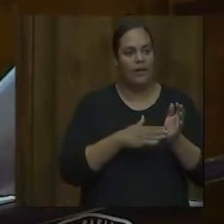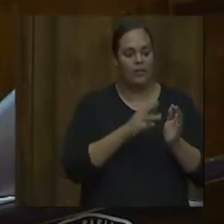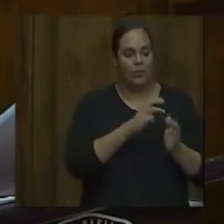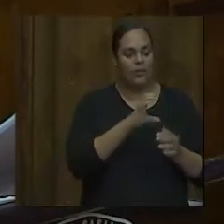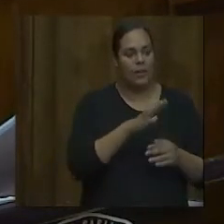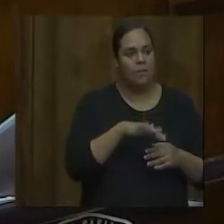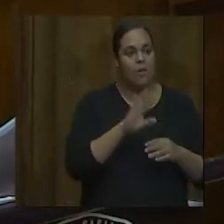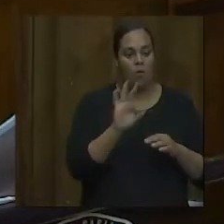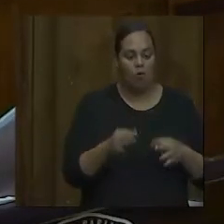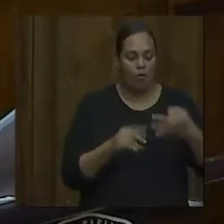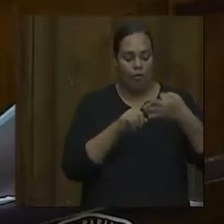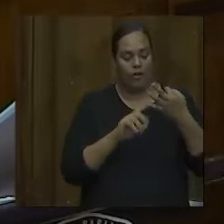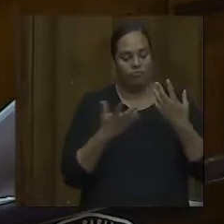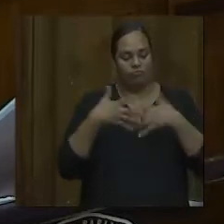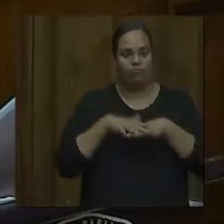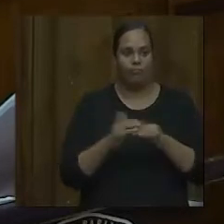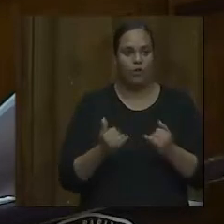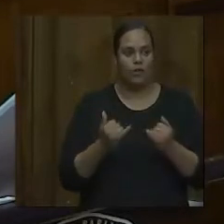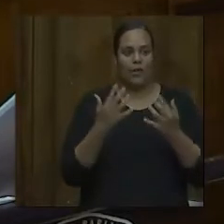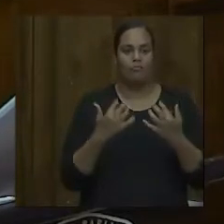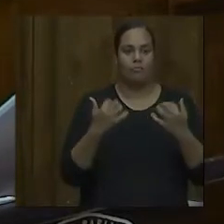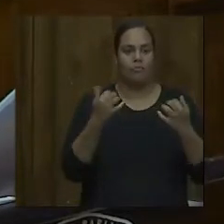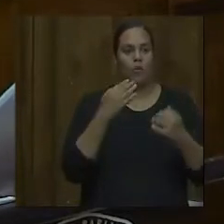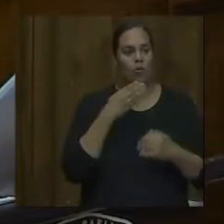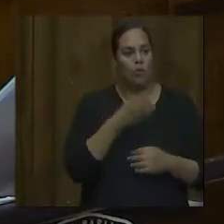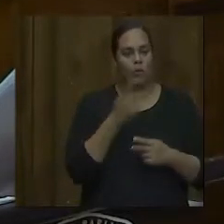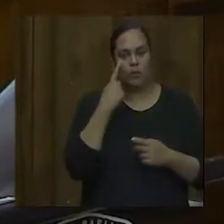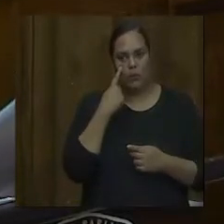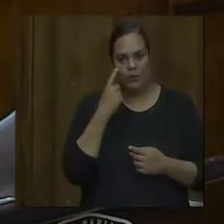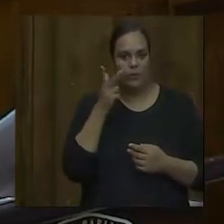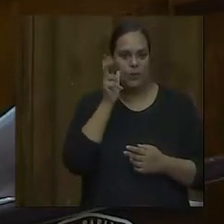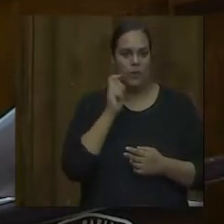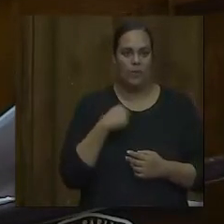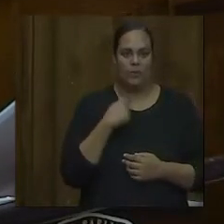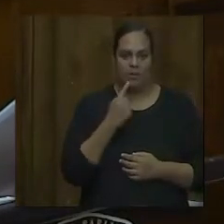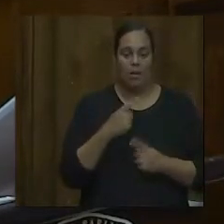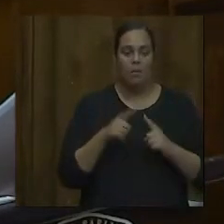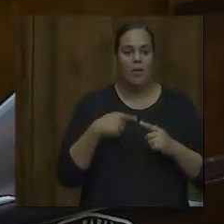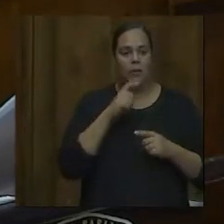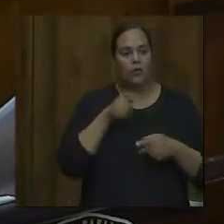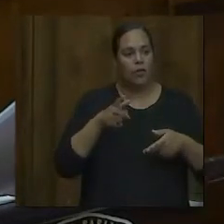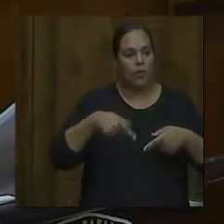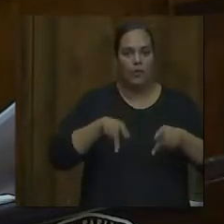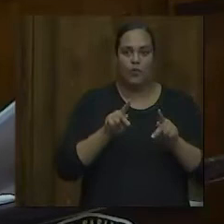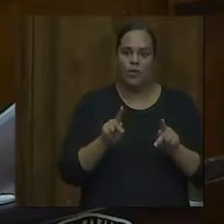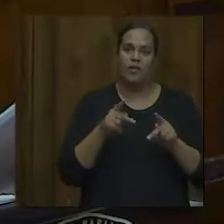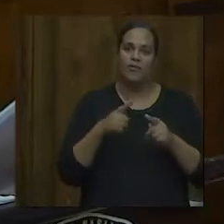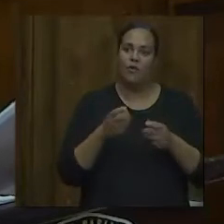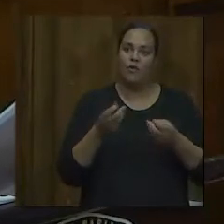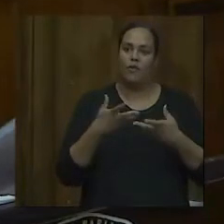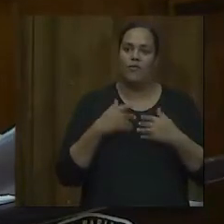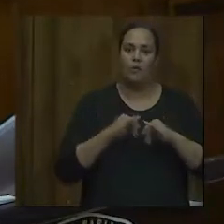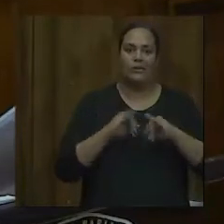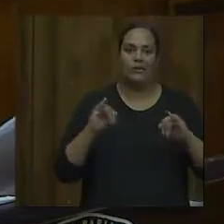Weskaap. Al 3 hierdie entiteite is vandag in die galery verteenwoordig. Ek maak van hierdie geleentheid gebruik om die amptenare van ons